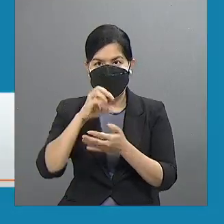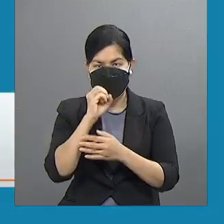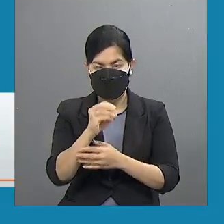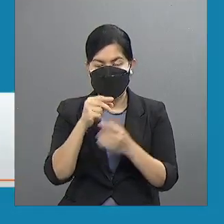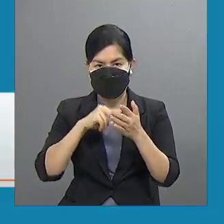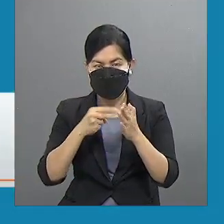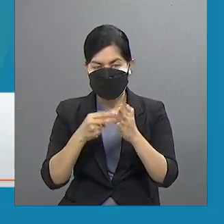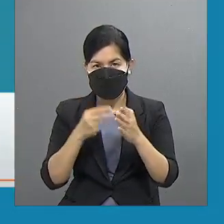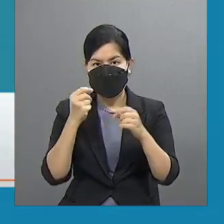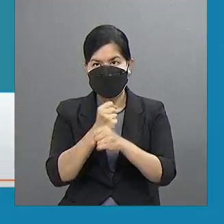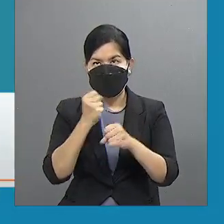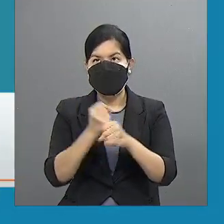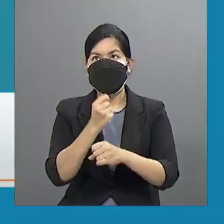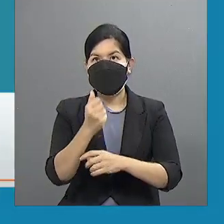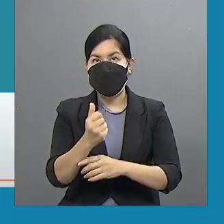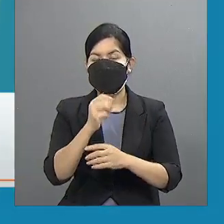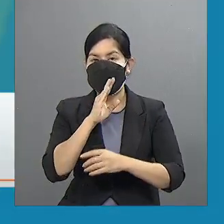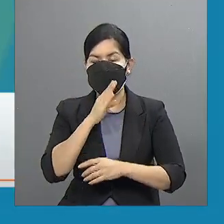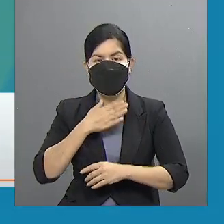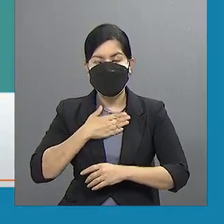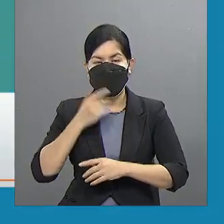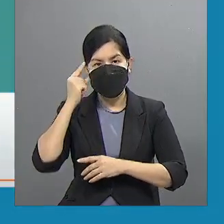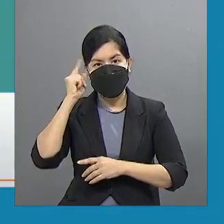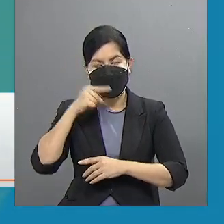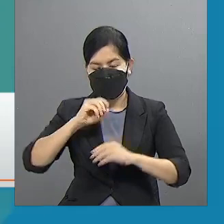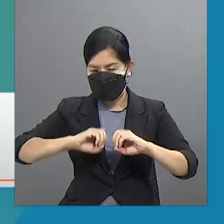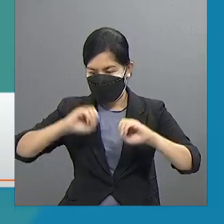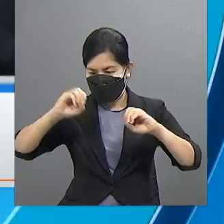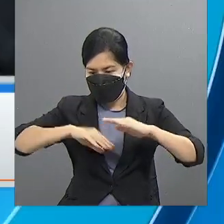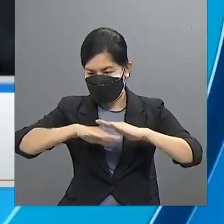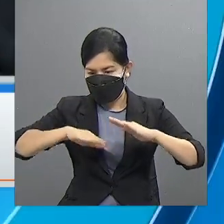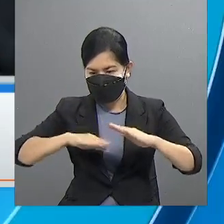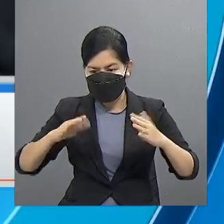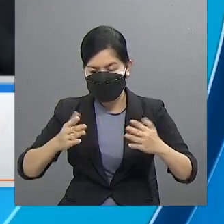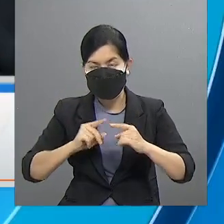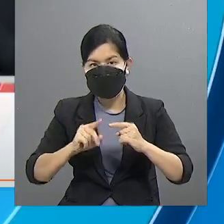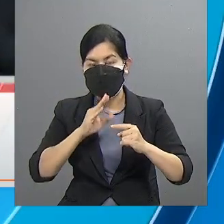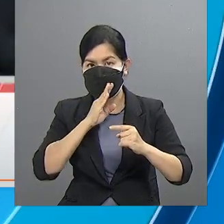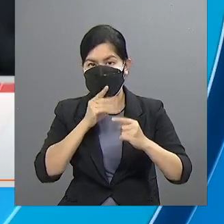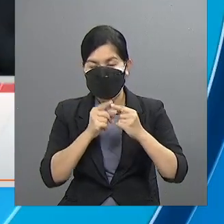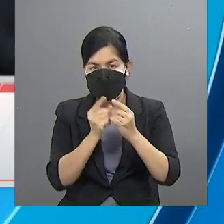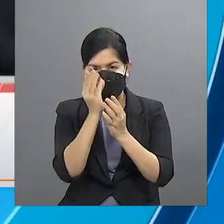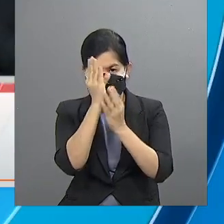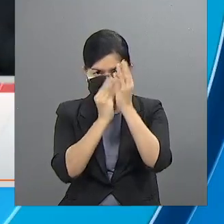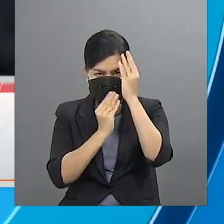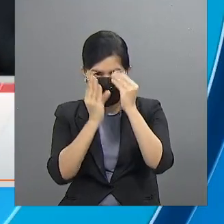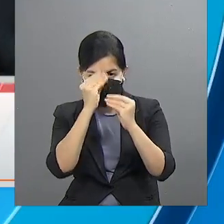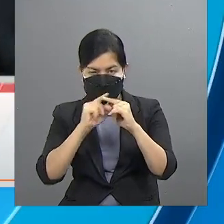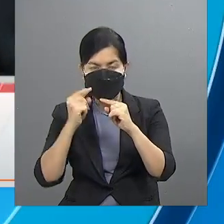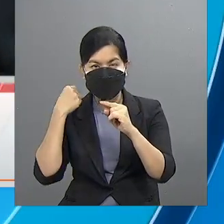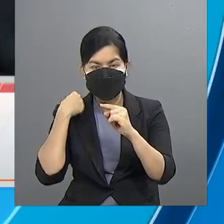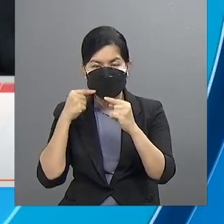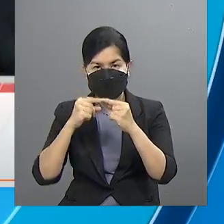หมคะคือต่อให้เราไม่มีพื้นฐานแต่เราสามารถที่จะใช้ตรงเนี้ยองค์ความรู้ตรงนี้ที่มีเนี่ยใน Hearing Heart เรียนซ้ำไปซ้ำม